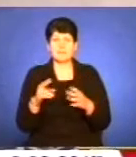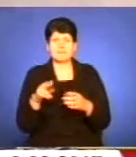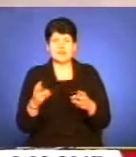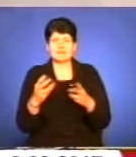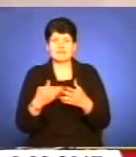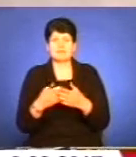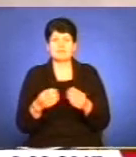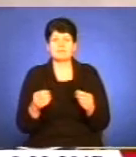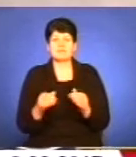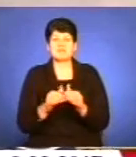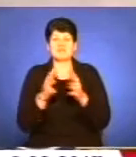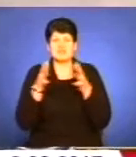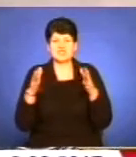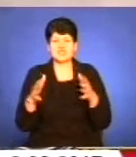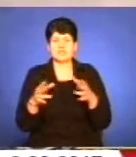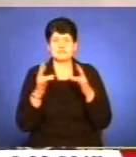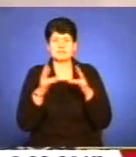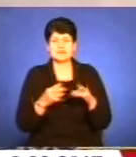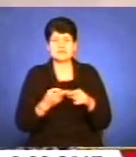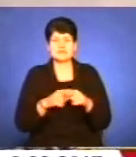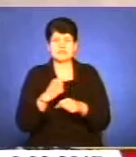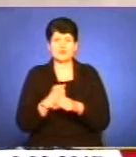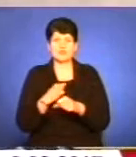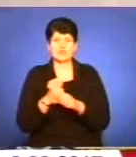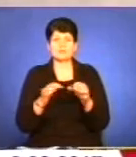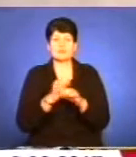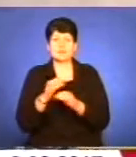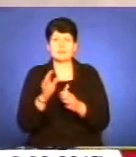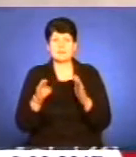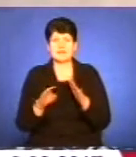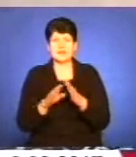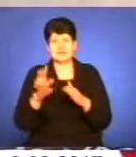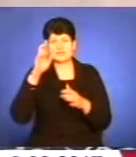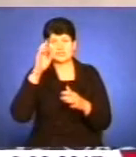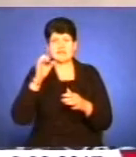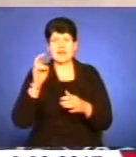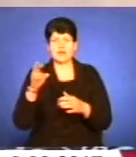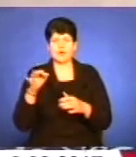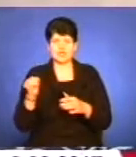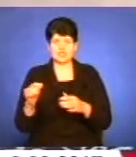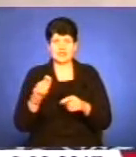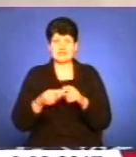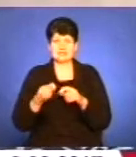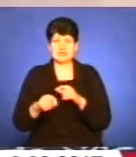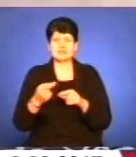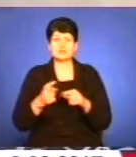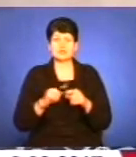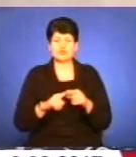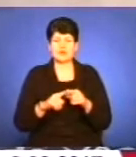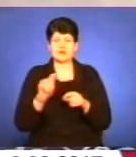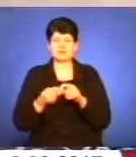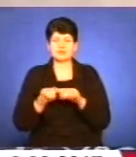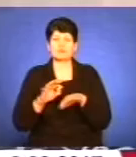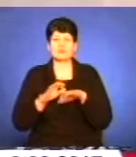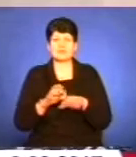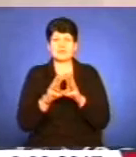небезпеки, значить цей робочий проєкт із розділом ОВНС підлягає державній екологічній експертизі. Таку експертизу проводить